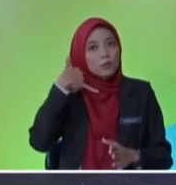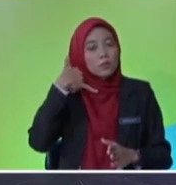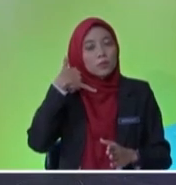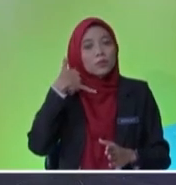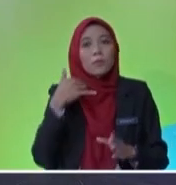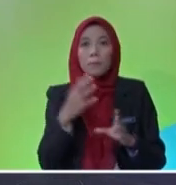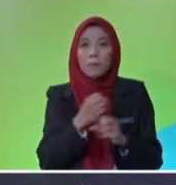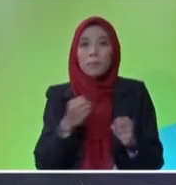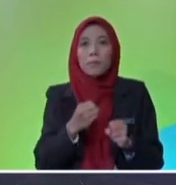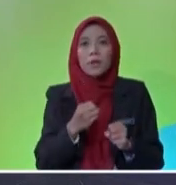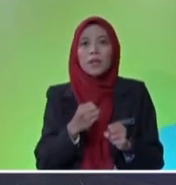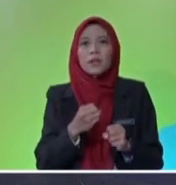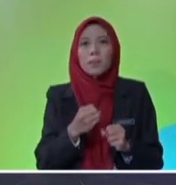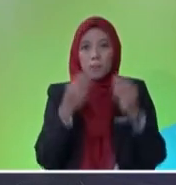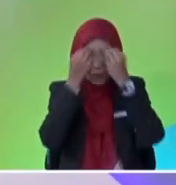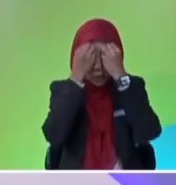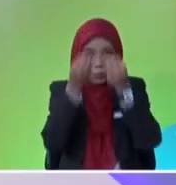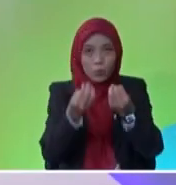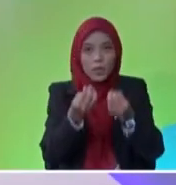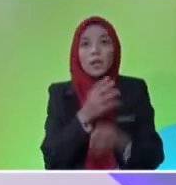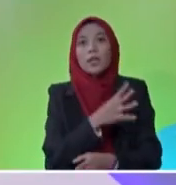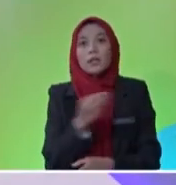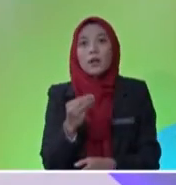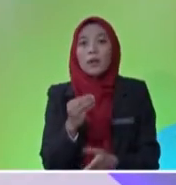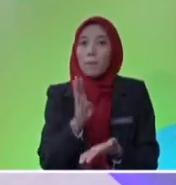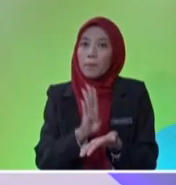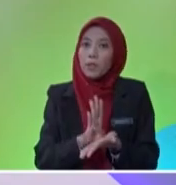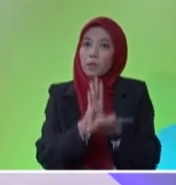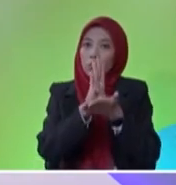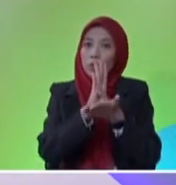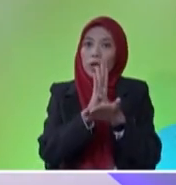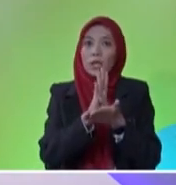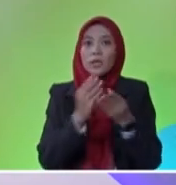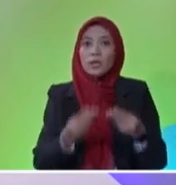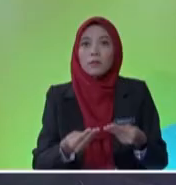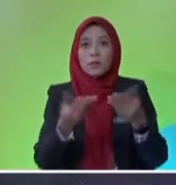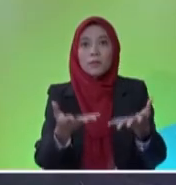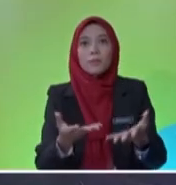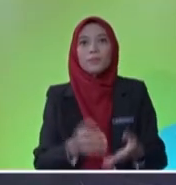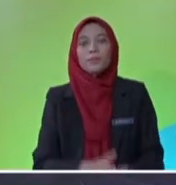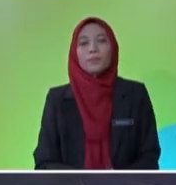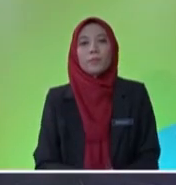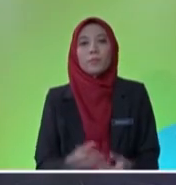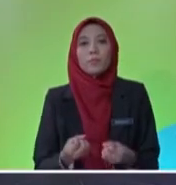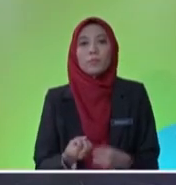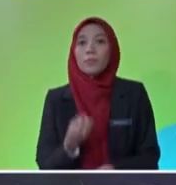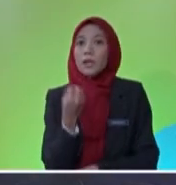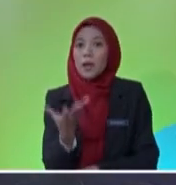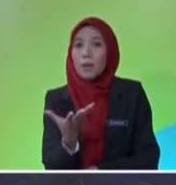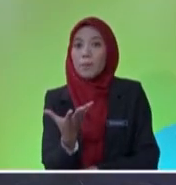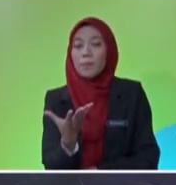yang baik di situ barulah bantuan boleh diberi ah necklace berapa ganjaran untuk Rabiatul